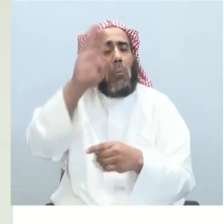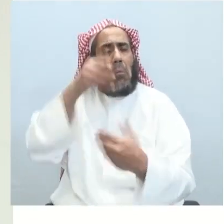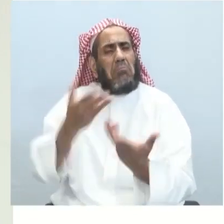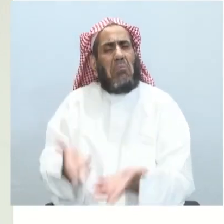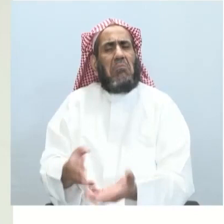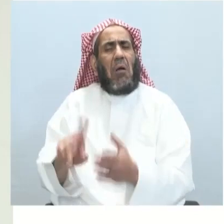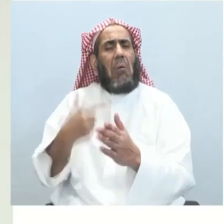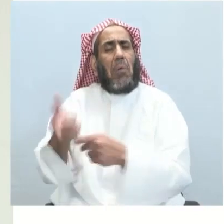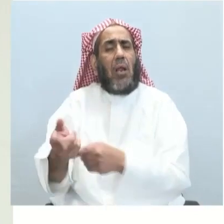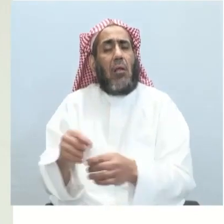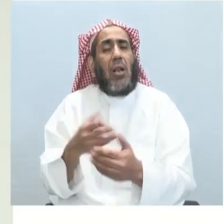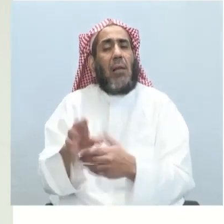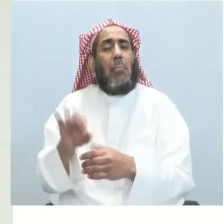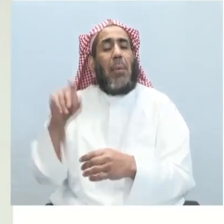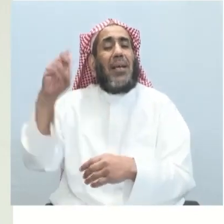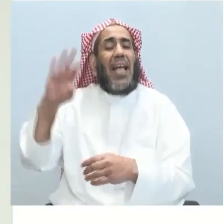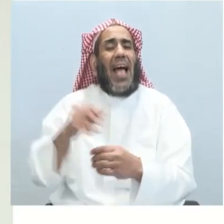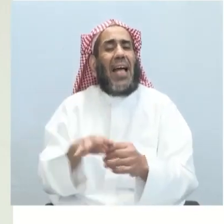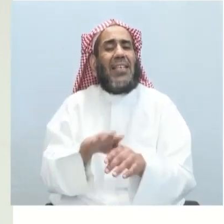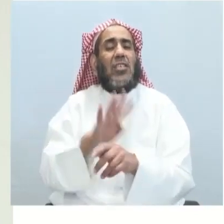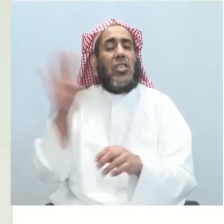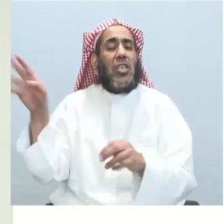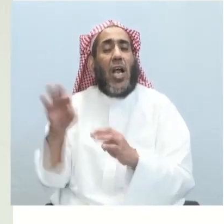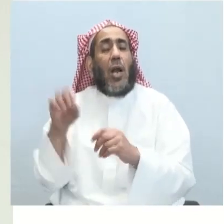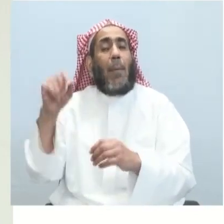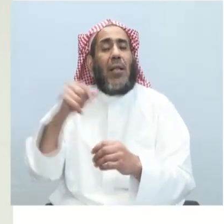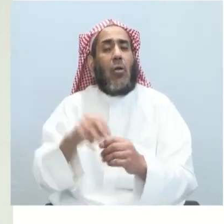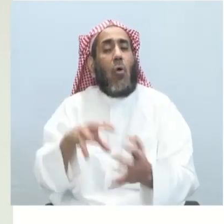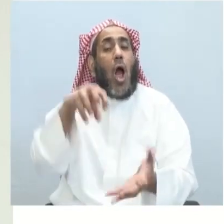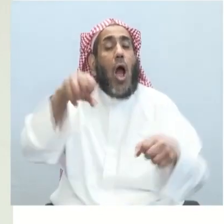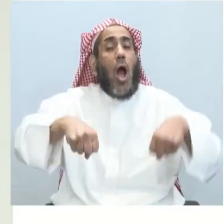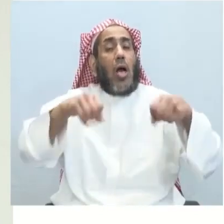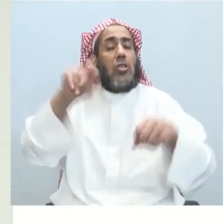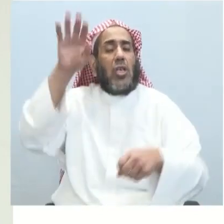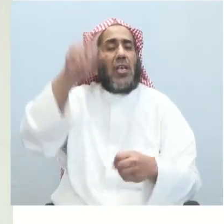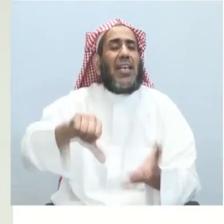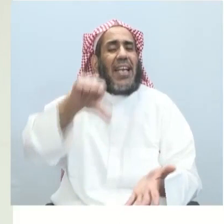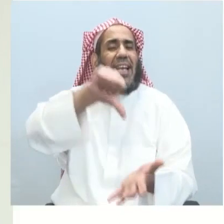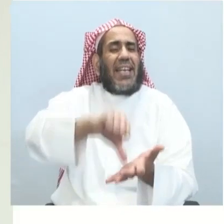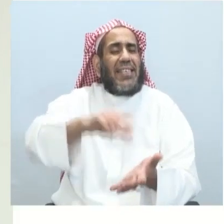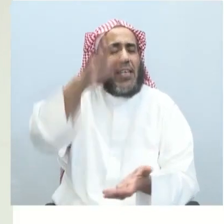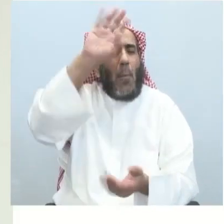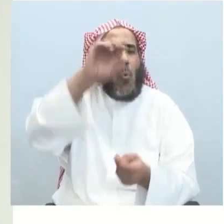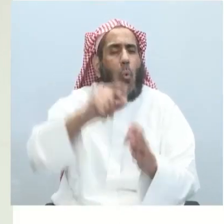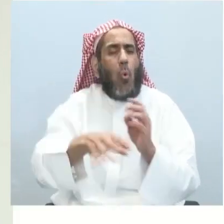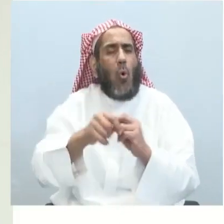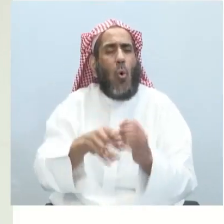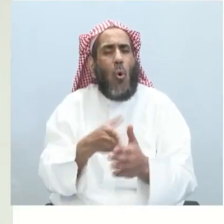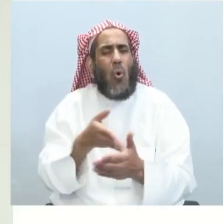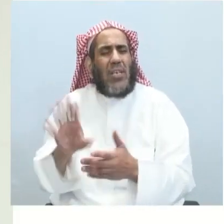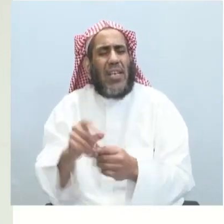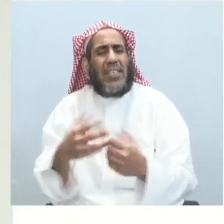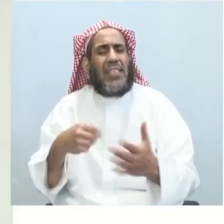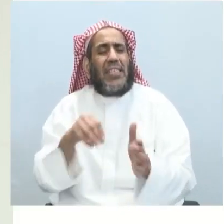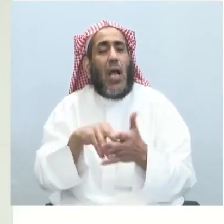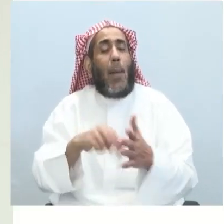فذهب لمدائن شرقي بغداد وفيها قصر لكسر فاخذ يبث شكواه بهجران الشام هو يقول خرج